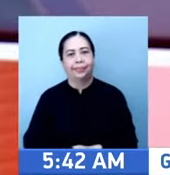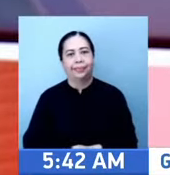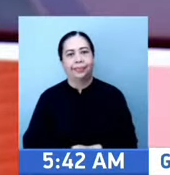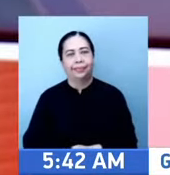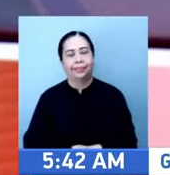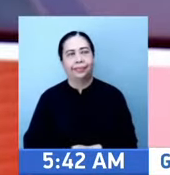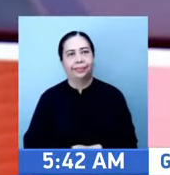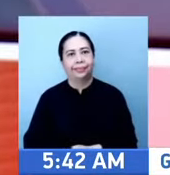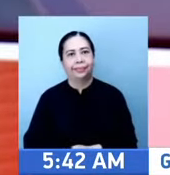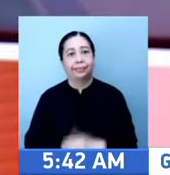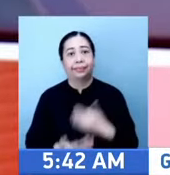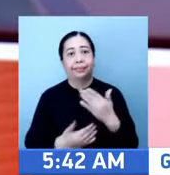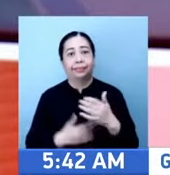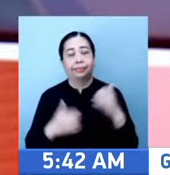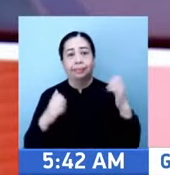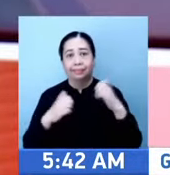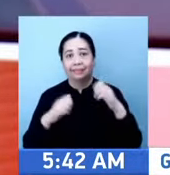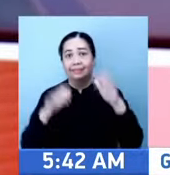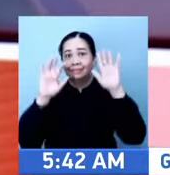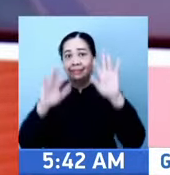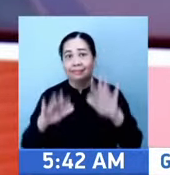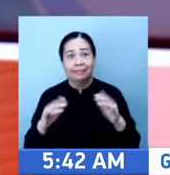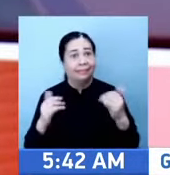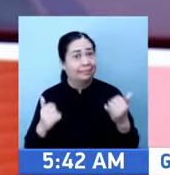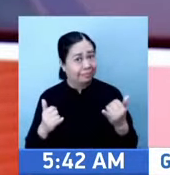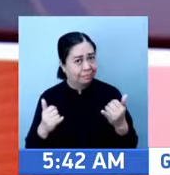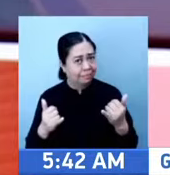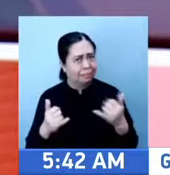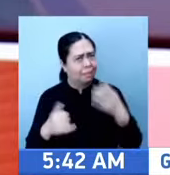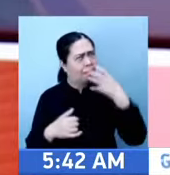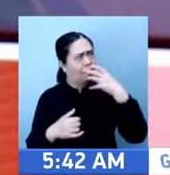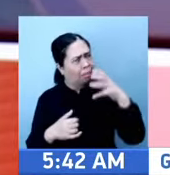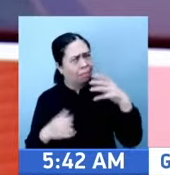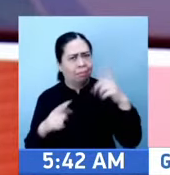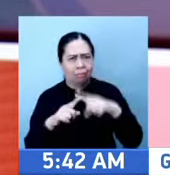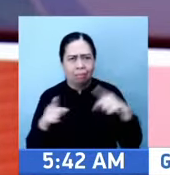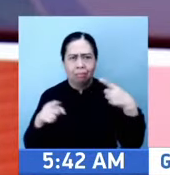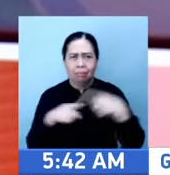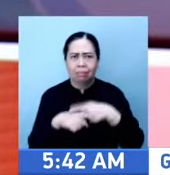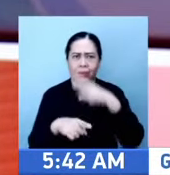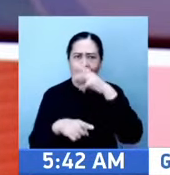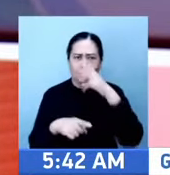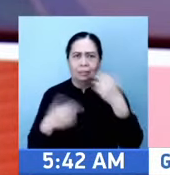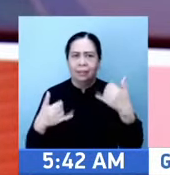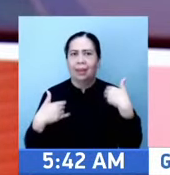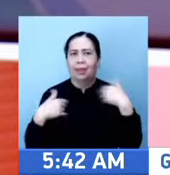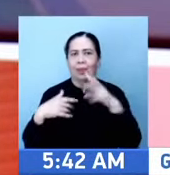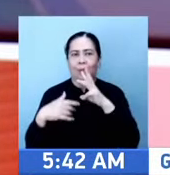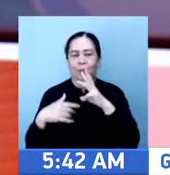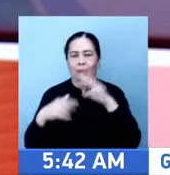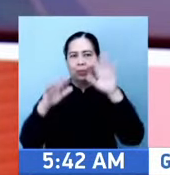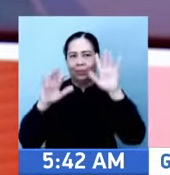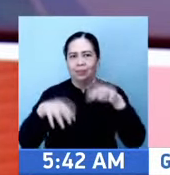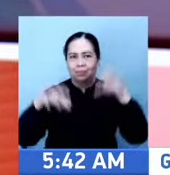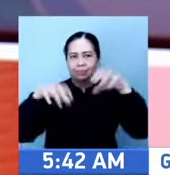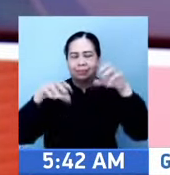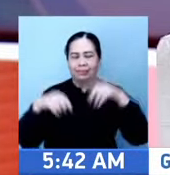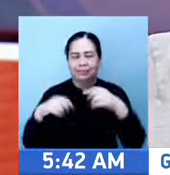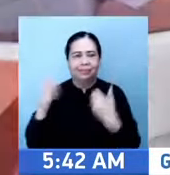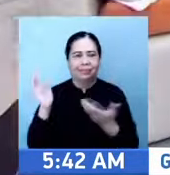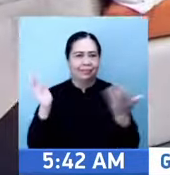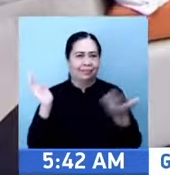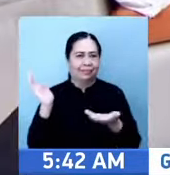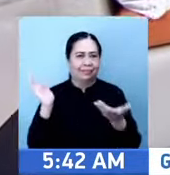Mainaasahan pag-ulan ngayong araw sa gitna ng mataas na heat index forecast. Ang weather update mula kay UH Weather Presenter Anjo